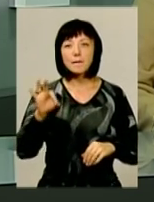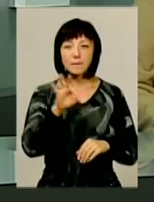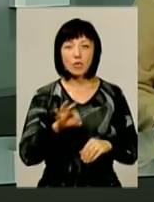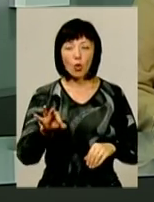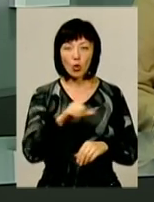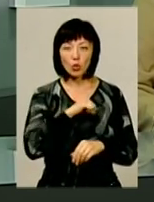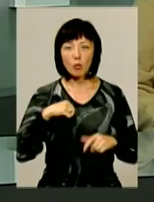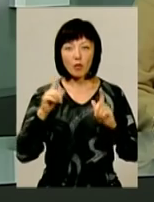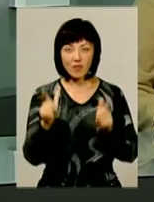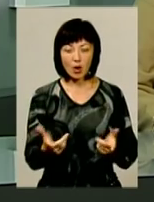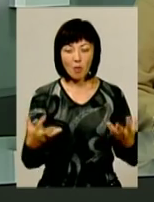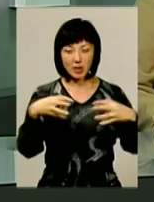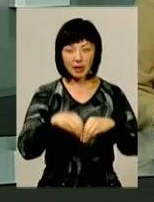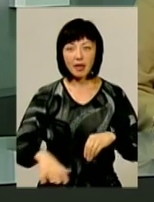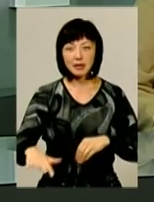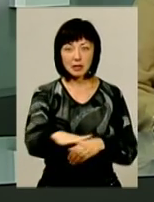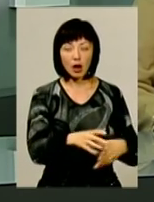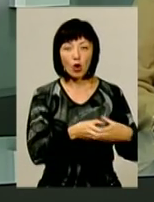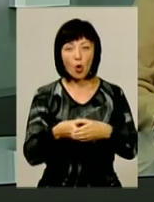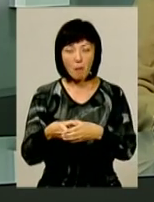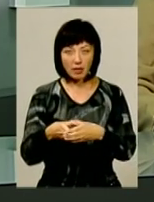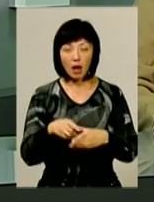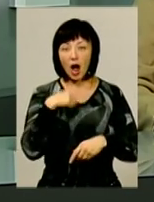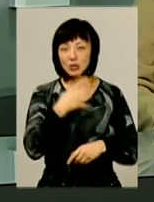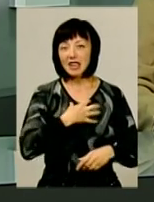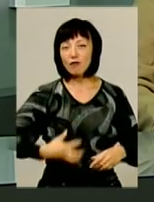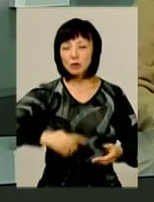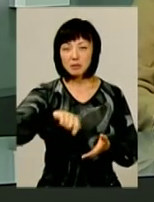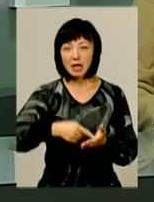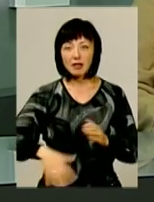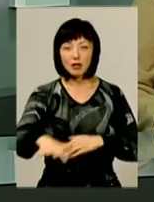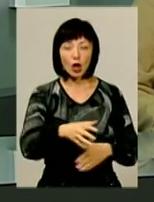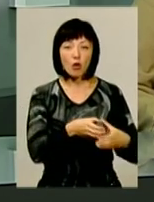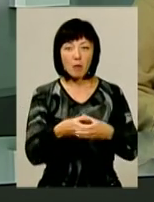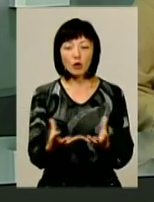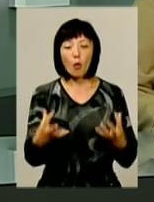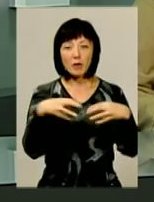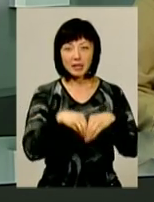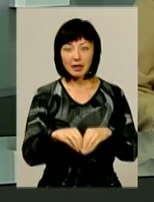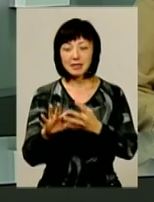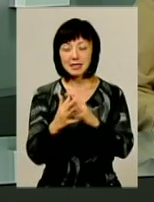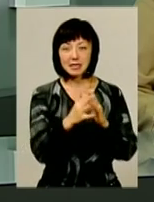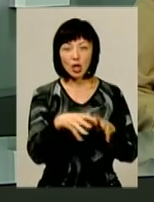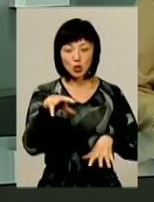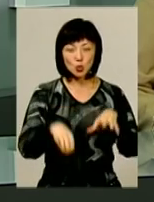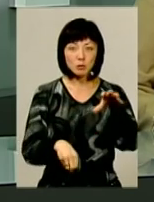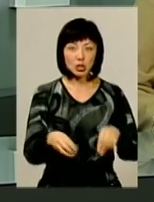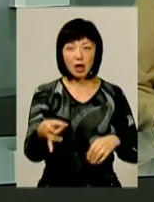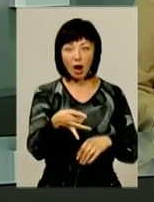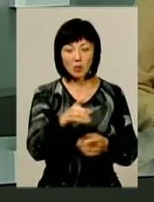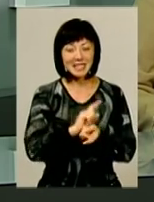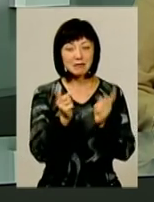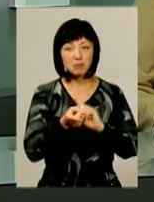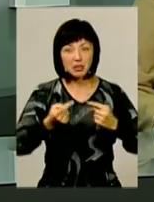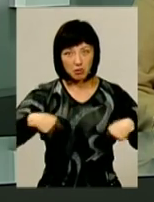про добровільне об'єднання територіальних громад. Мовляв, Славутська міська територіальна громада об'єднала і села з суміжних районів, а зміни